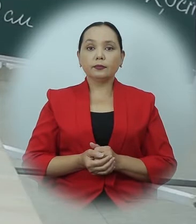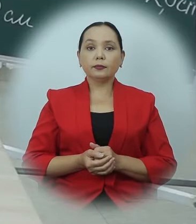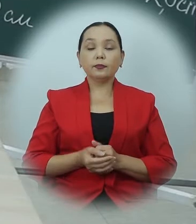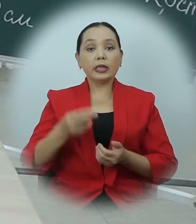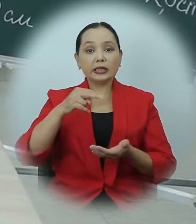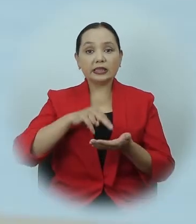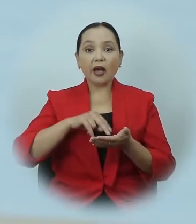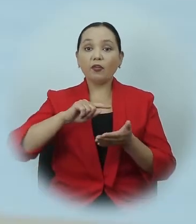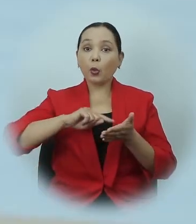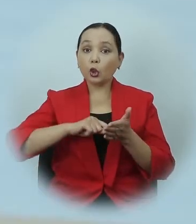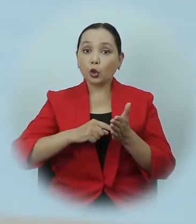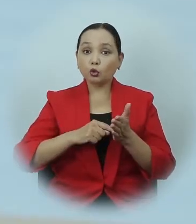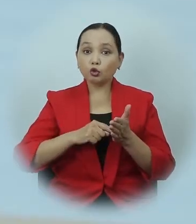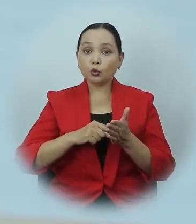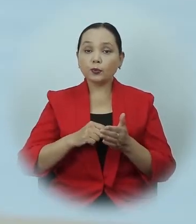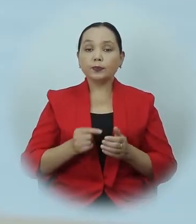Ставим точку N.